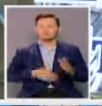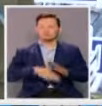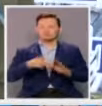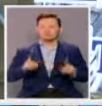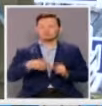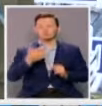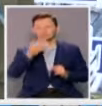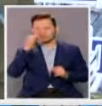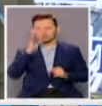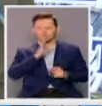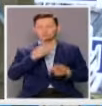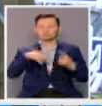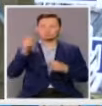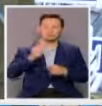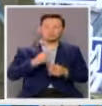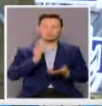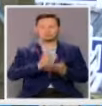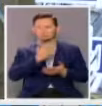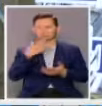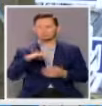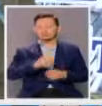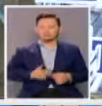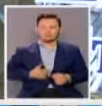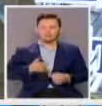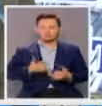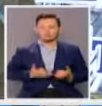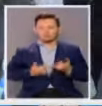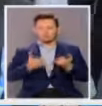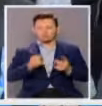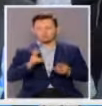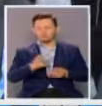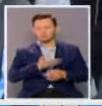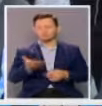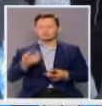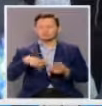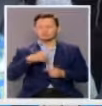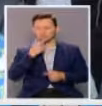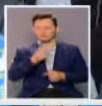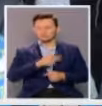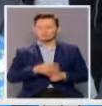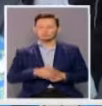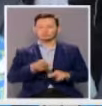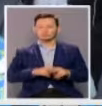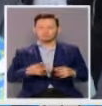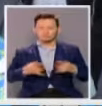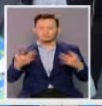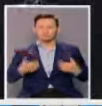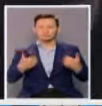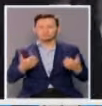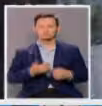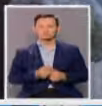аталар, ата-аналарын мақтан тұтып, оларға басын иіп жүргенін де өмірден көріп отырмыз. Тағы да мерекелеріңіз құтты